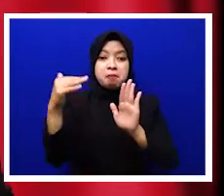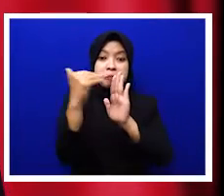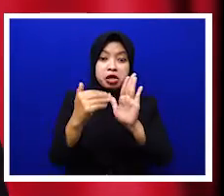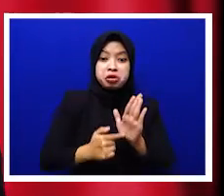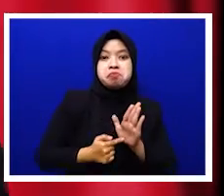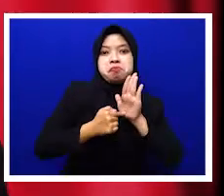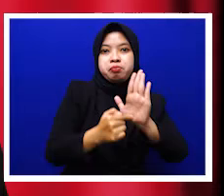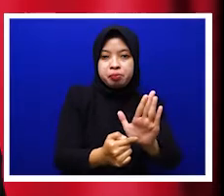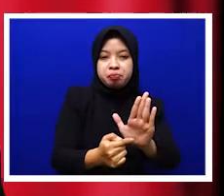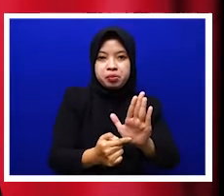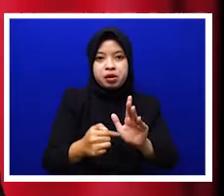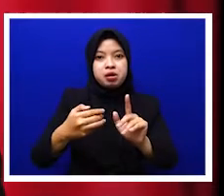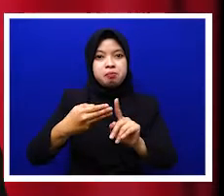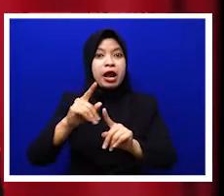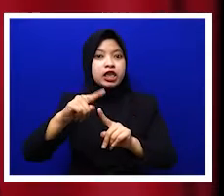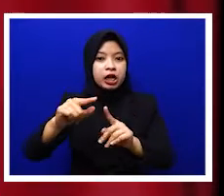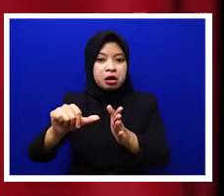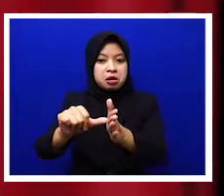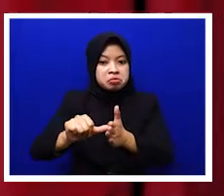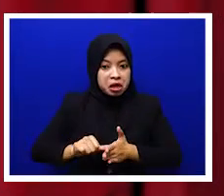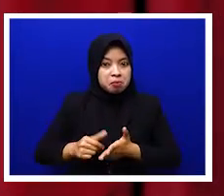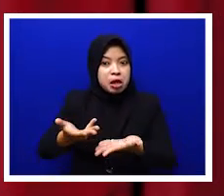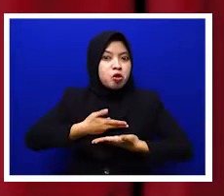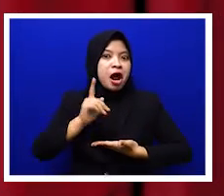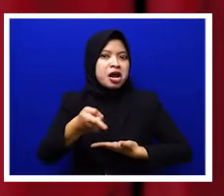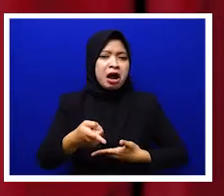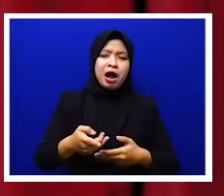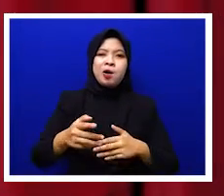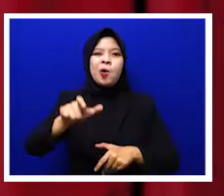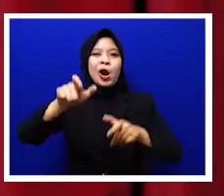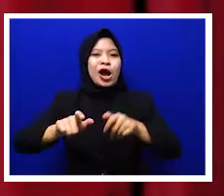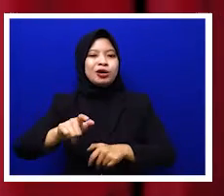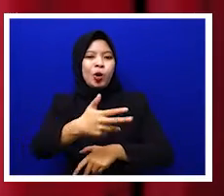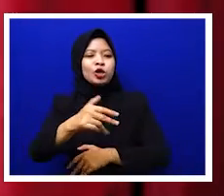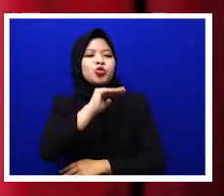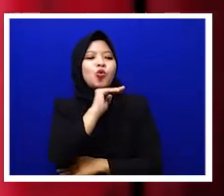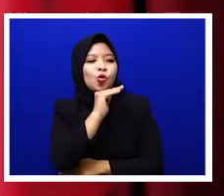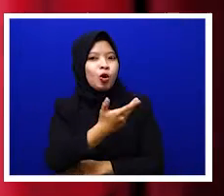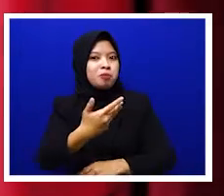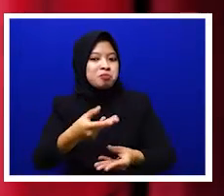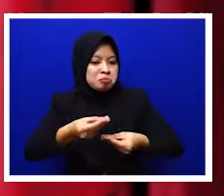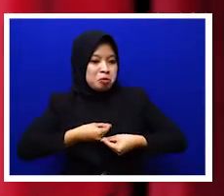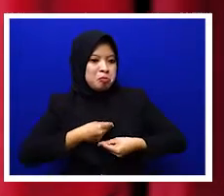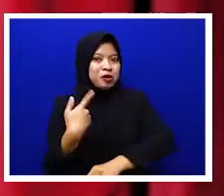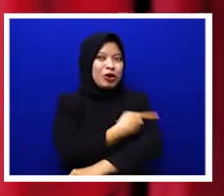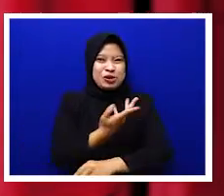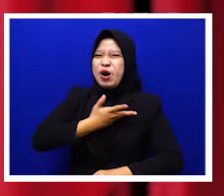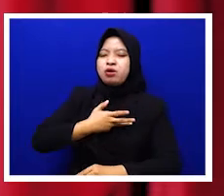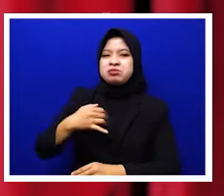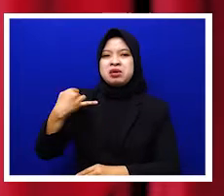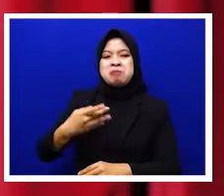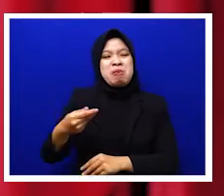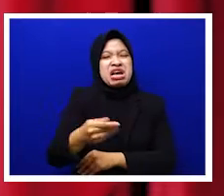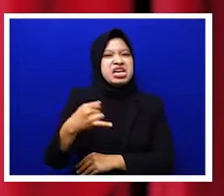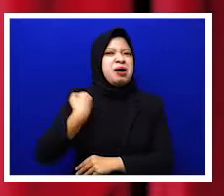peraturan kalau divaksin dapat BLT, langsung banyak yang mau divaksin. Kayaknya emang orang Indonesia nunggu dapat sesuatu baru mau divaksin. Kalau disuruh berbayar